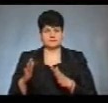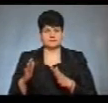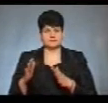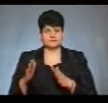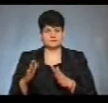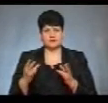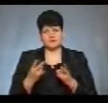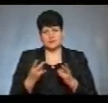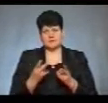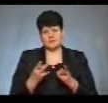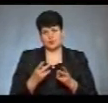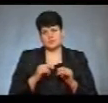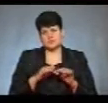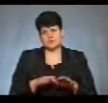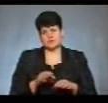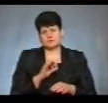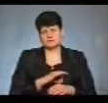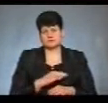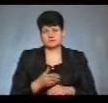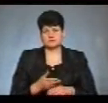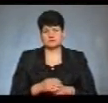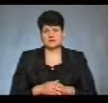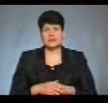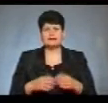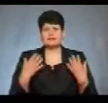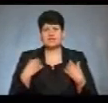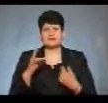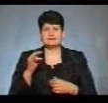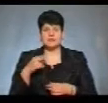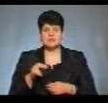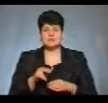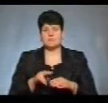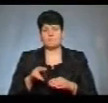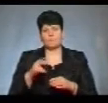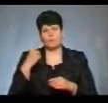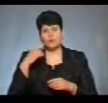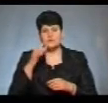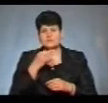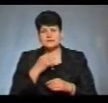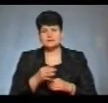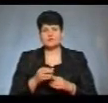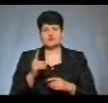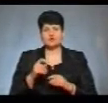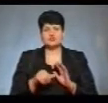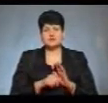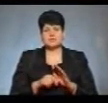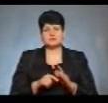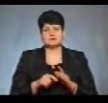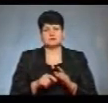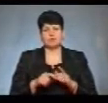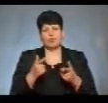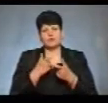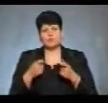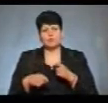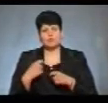треба вживати якихось заходів з цього приводу. Начальник Нацполіції в області повідомив, що 106 повідомлень про порушення